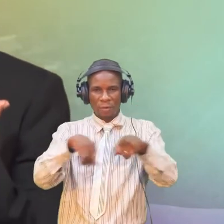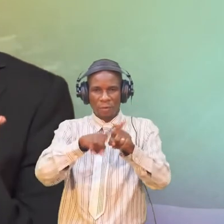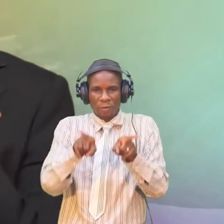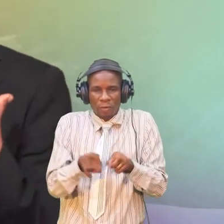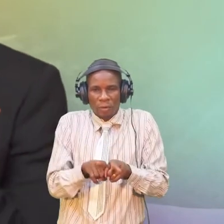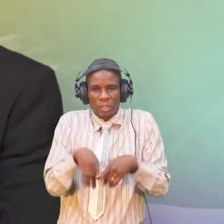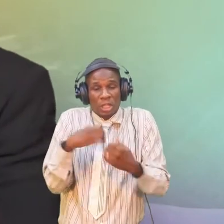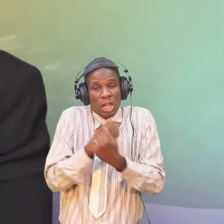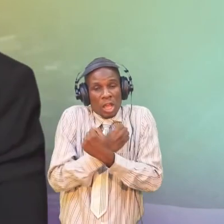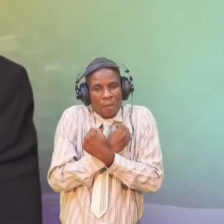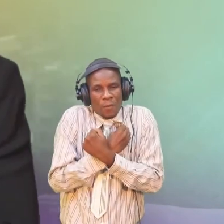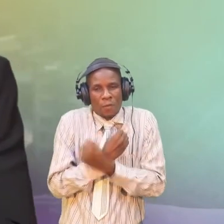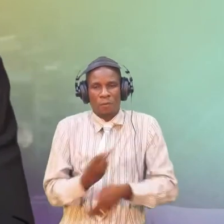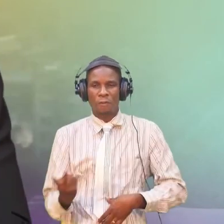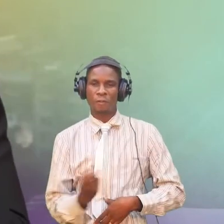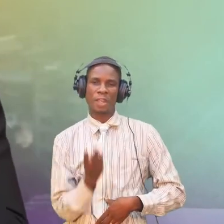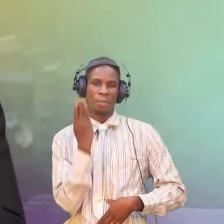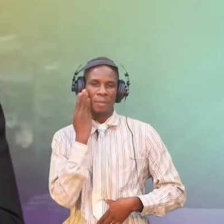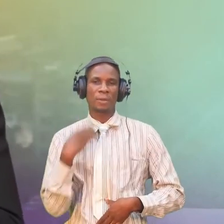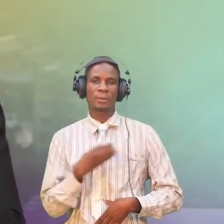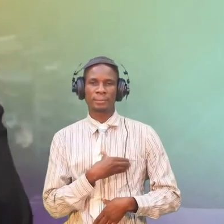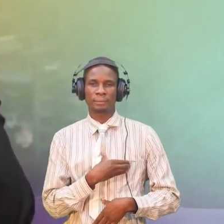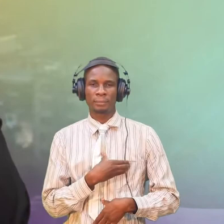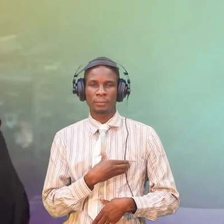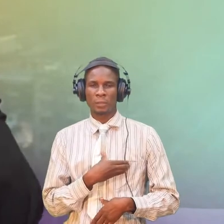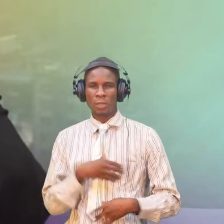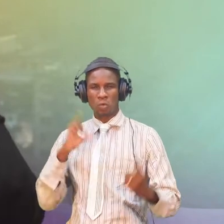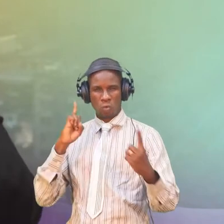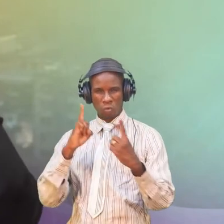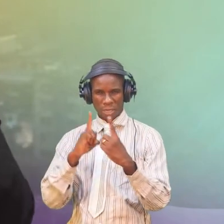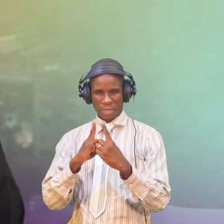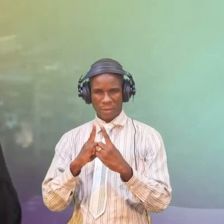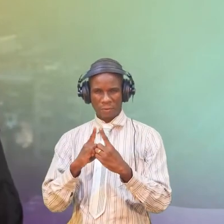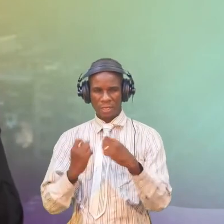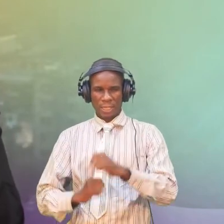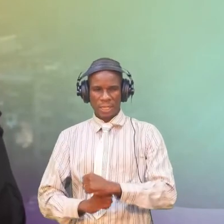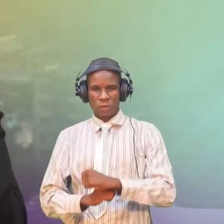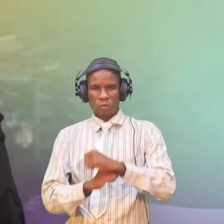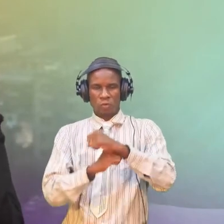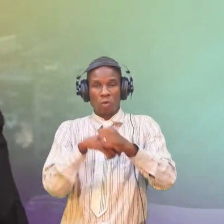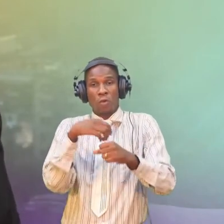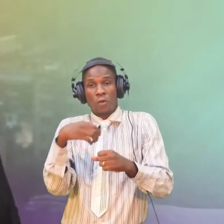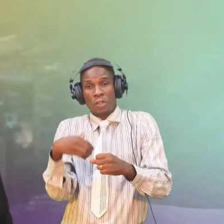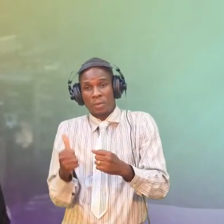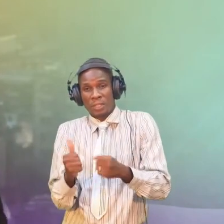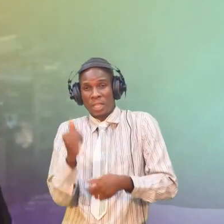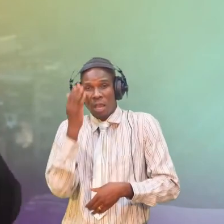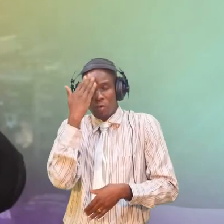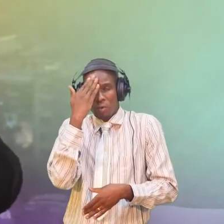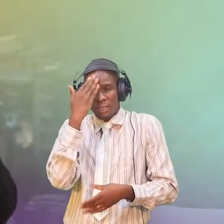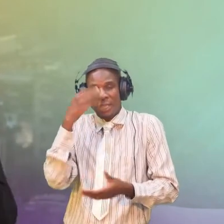mikono na mnakaribiana, mnaongea ninyi wawili tu. Ce contact permet à l'autre de